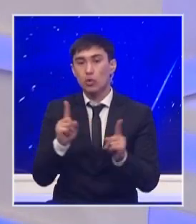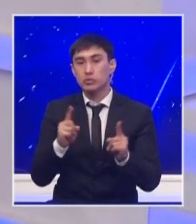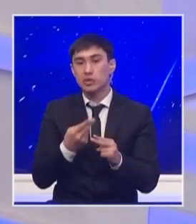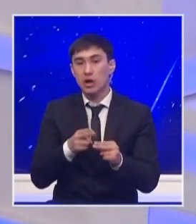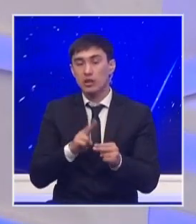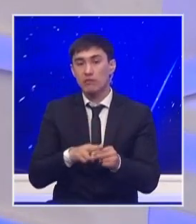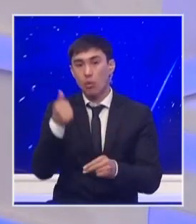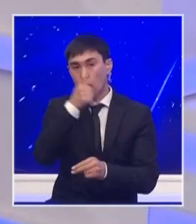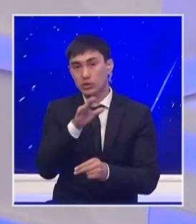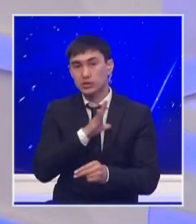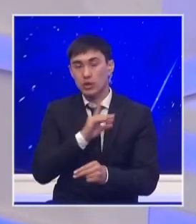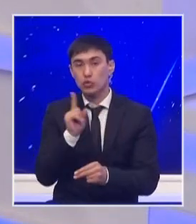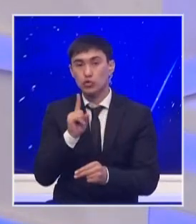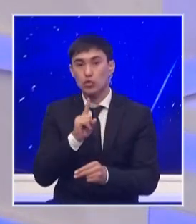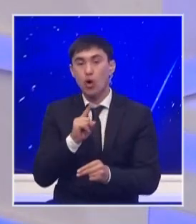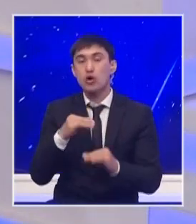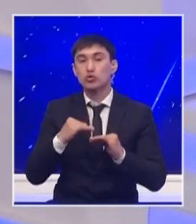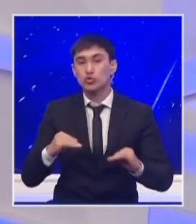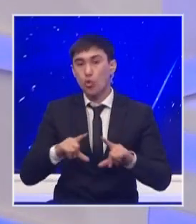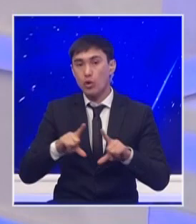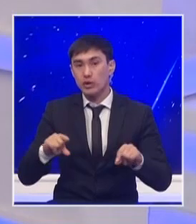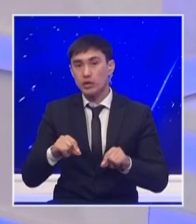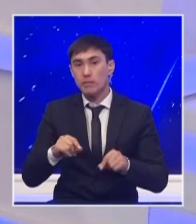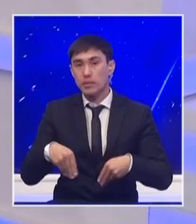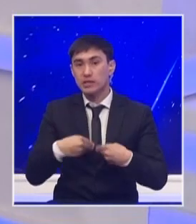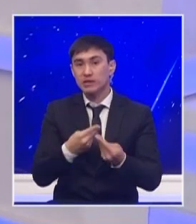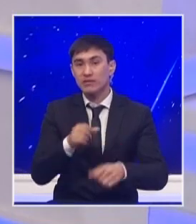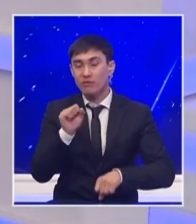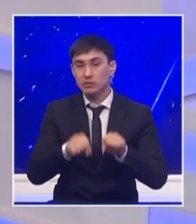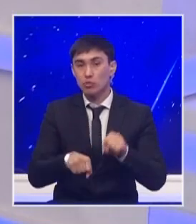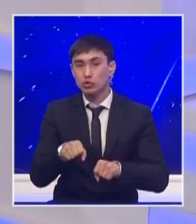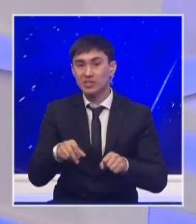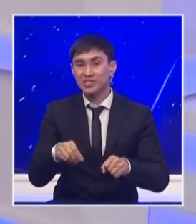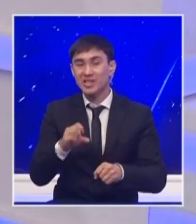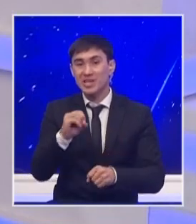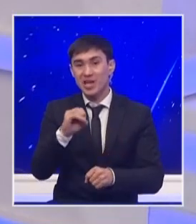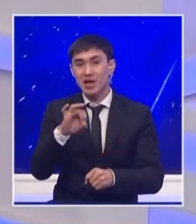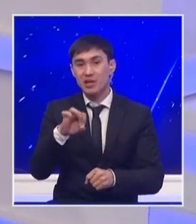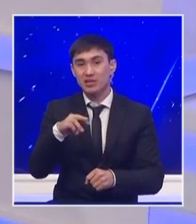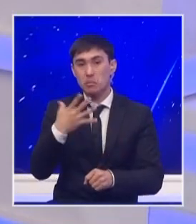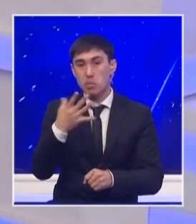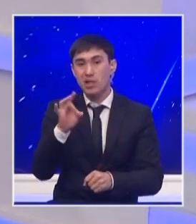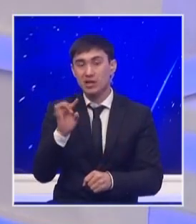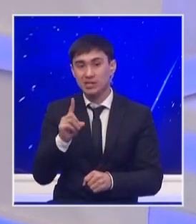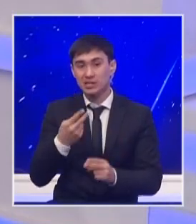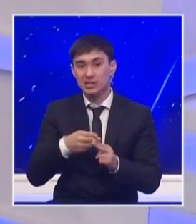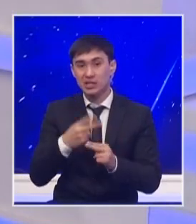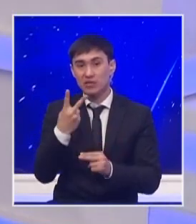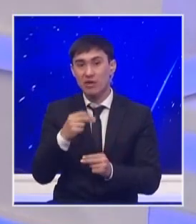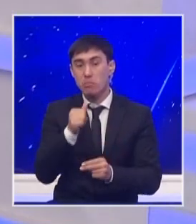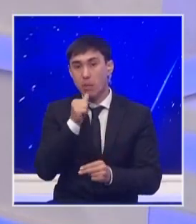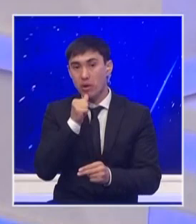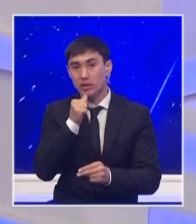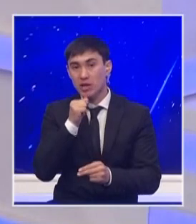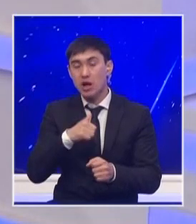особенностью этого года стало то что отныне школьникам предоставляется возможность сдать ent 5 раз из них две